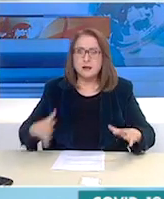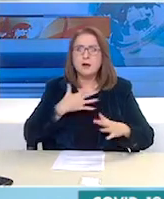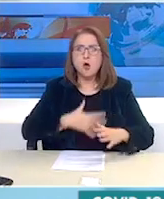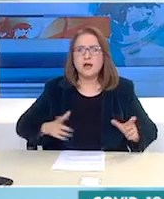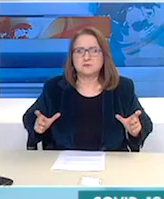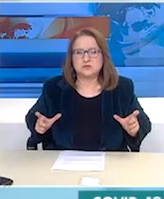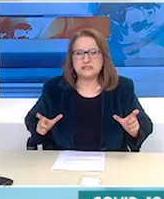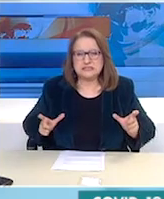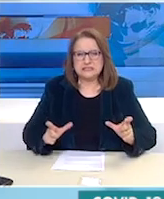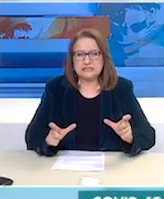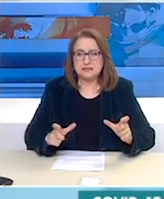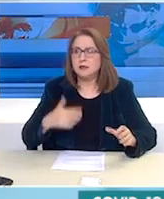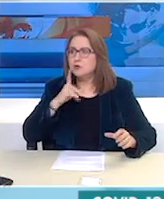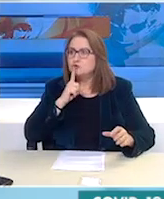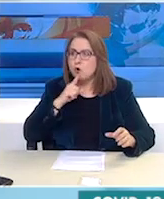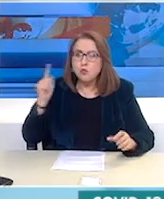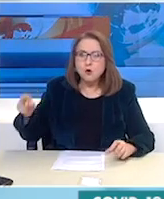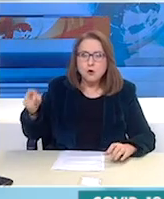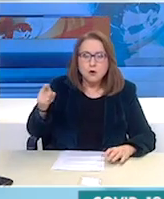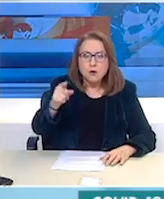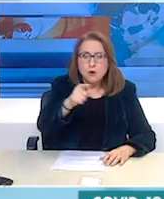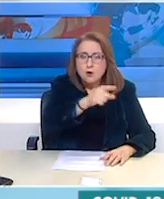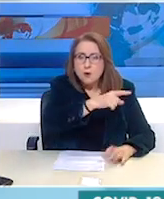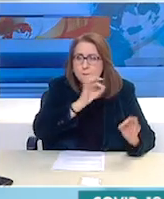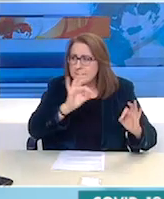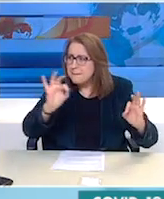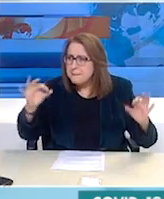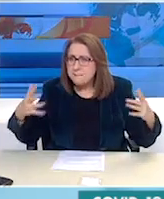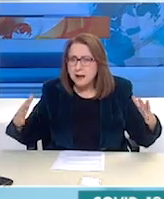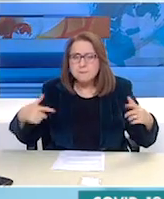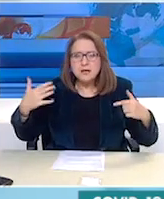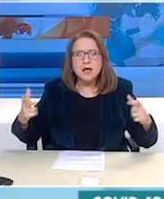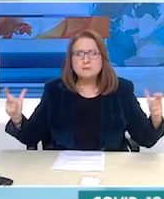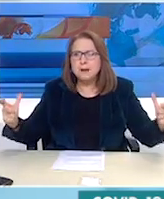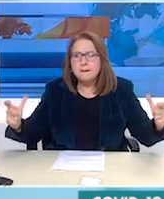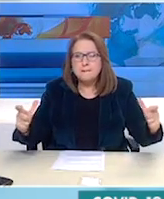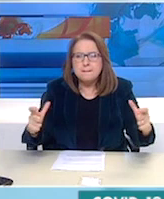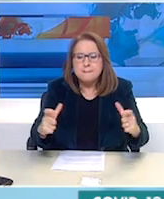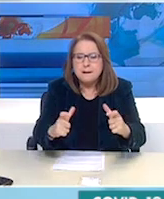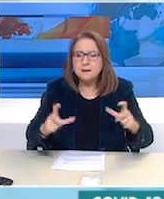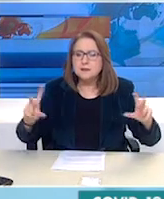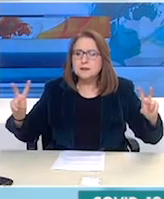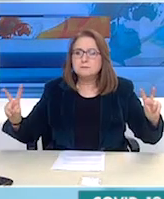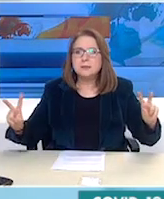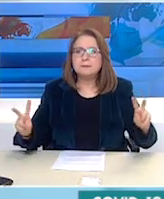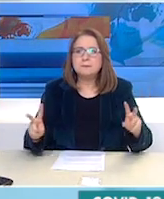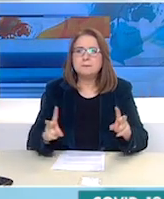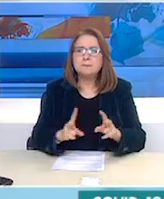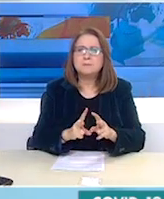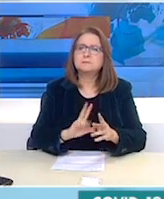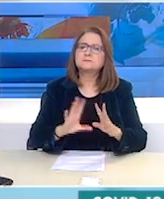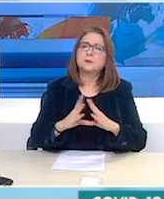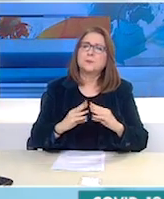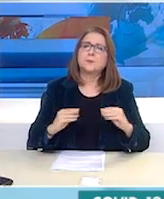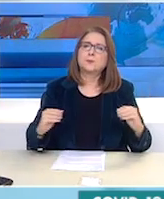εξαφανιστεί τελείως. Μέχρι να εξασθενήσει η ανοσία, αν δεν εξαφανιστεί, ή γεννηθούν αρκετά νέα άτομα που είναι ευαίσθητα στη λίμωξη.